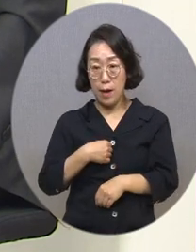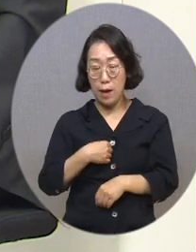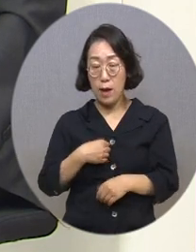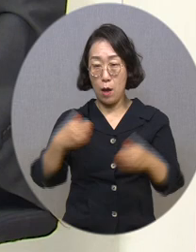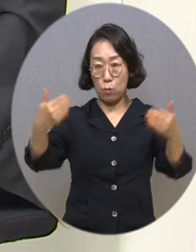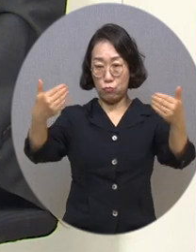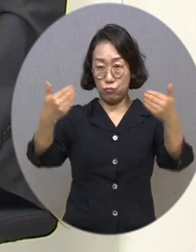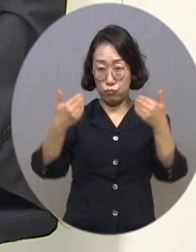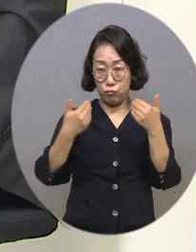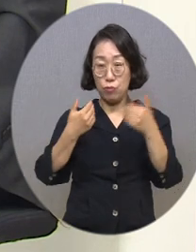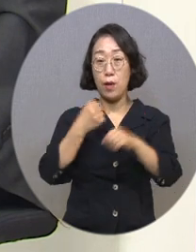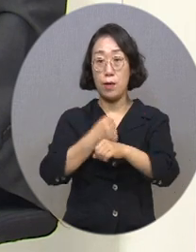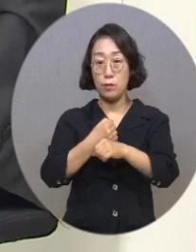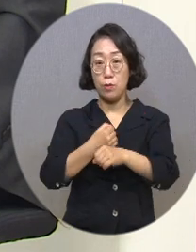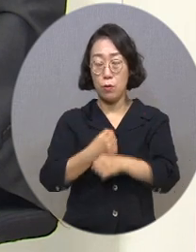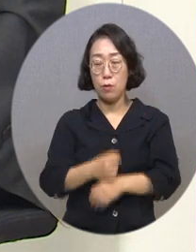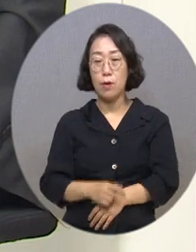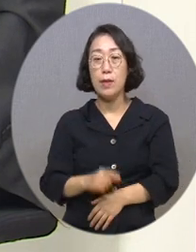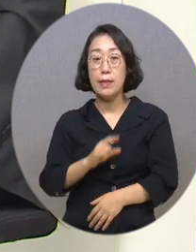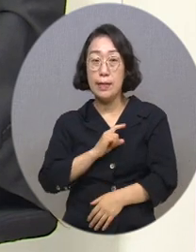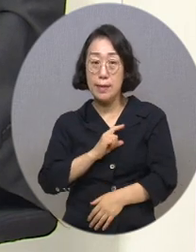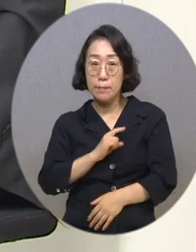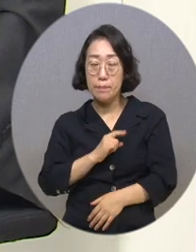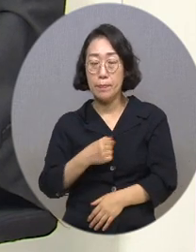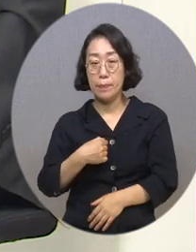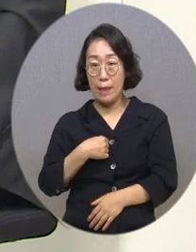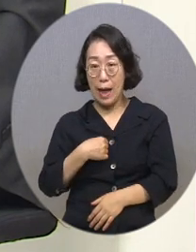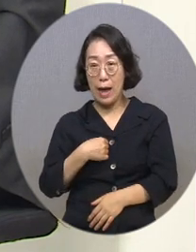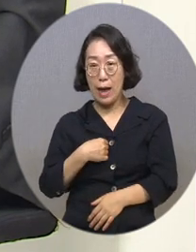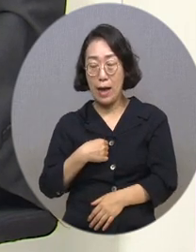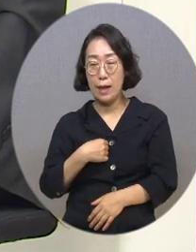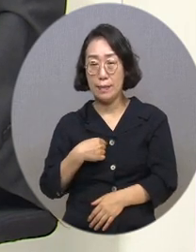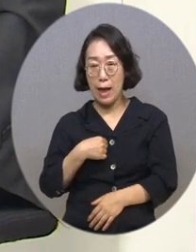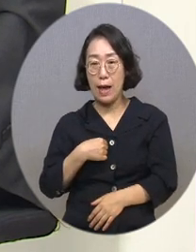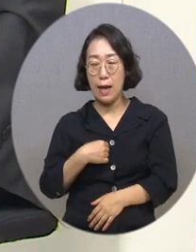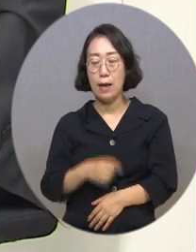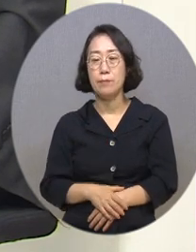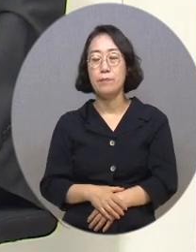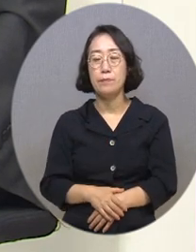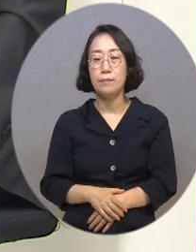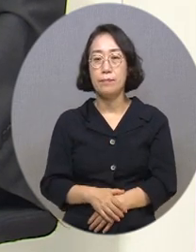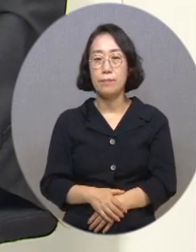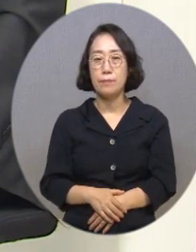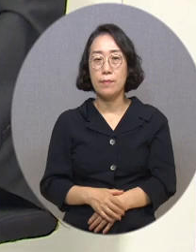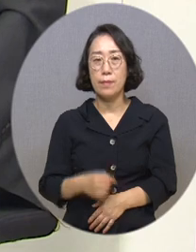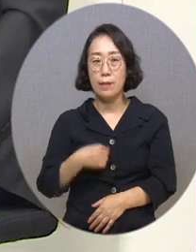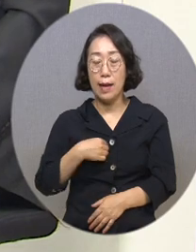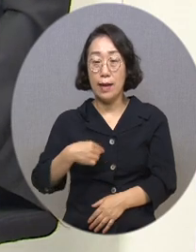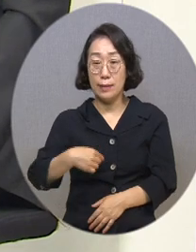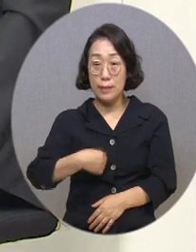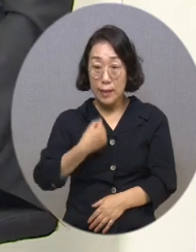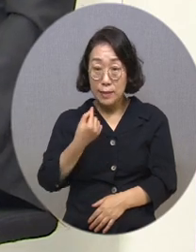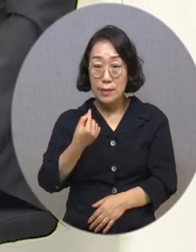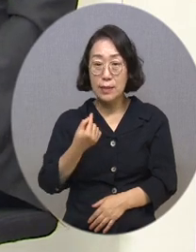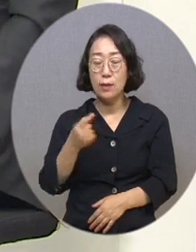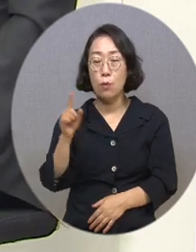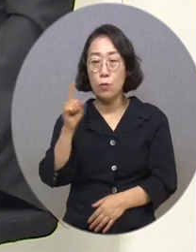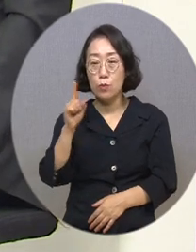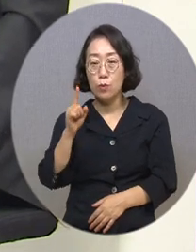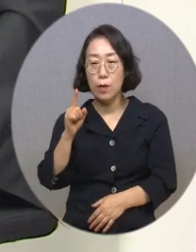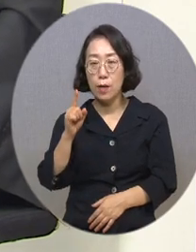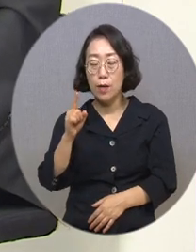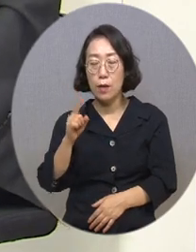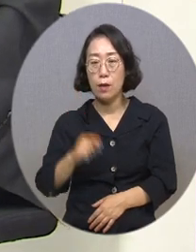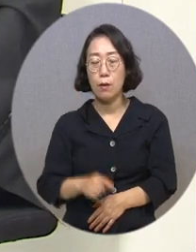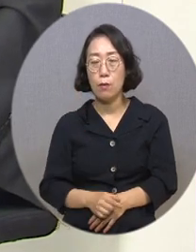그 상품에 일컬은 브랜드를 나라고 생각하는 거죠. 그래서 나 자신이 콘텐츠가 되고 상품이